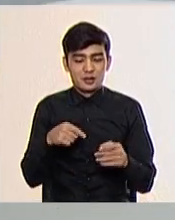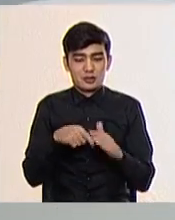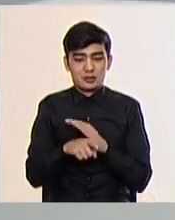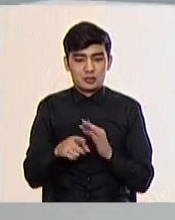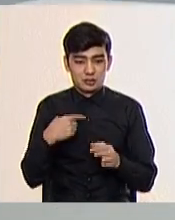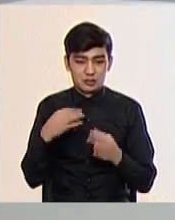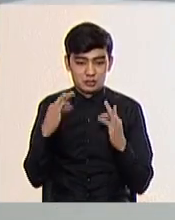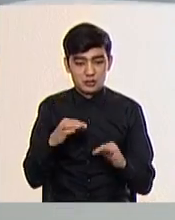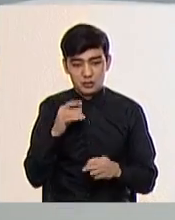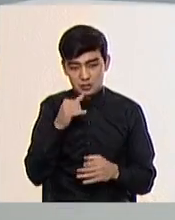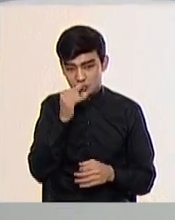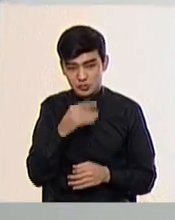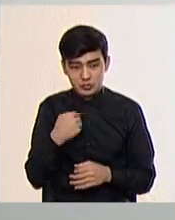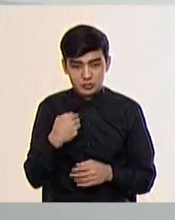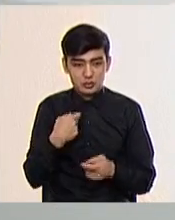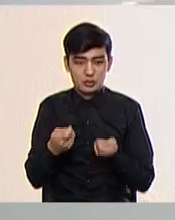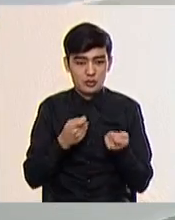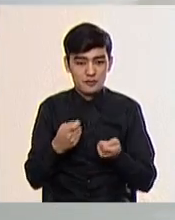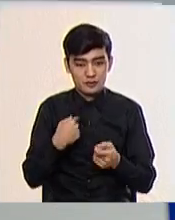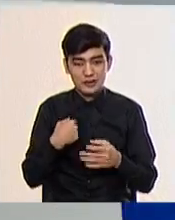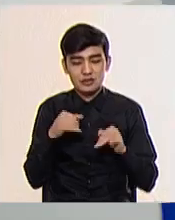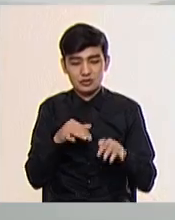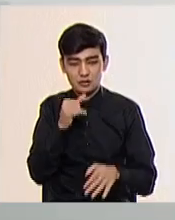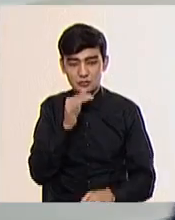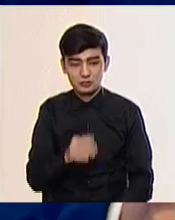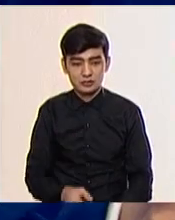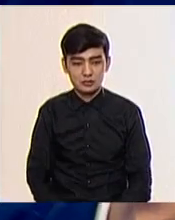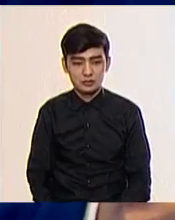могу. Почему? Я за руководство не решаю.